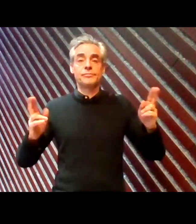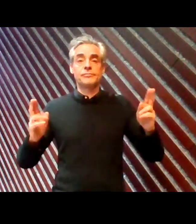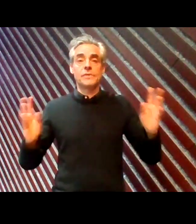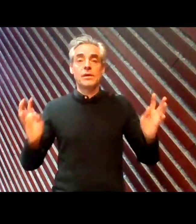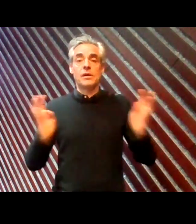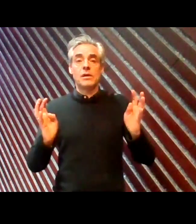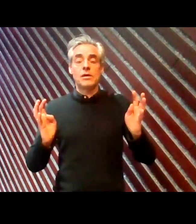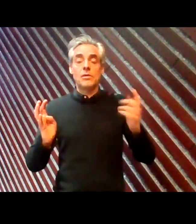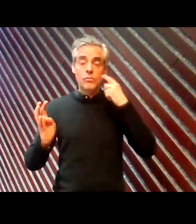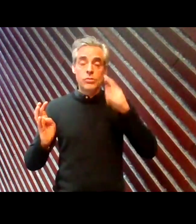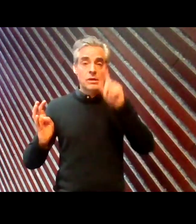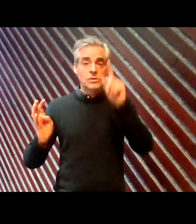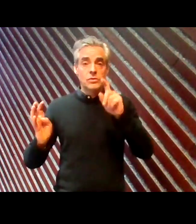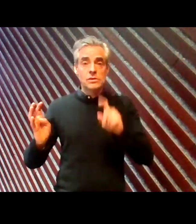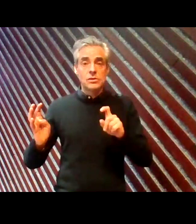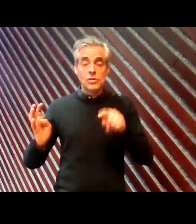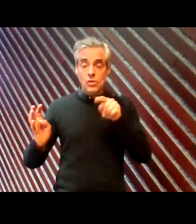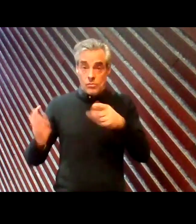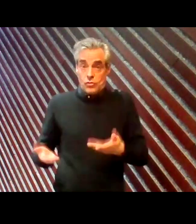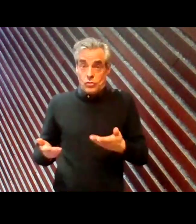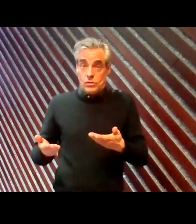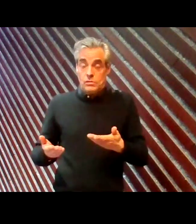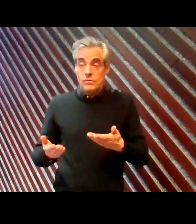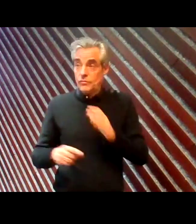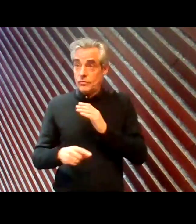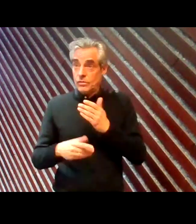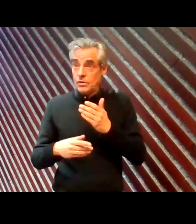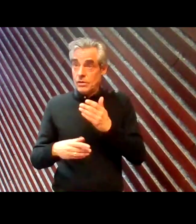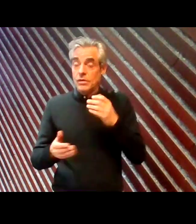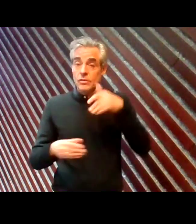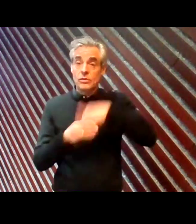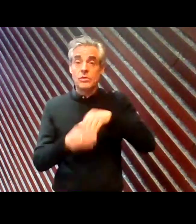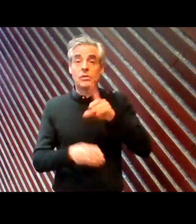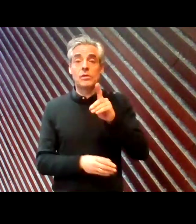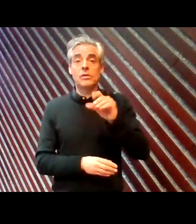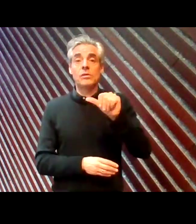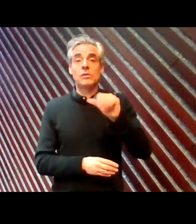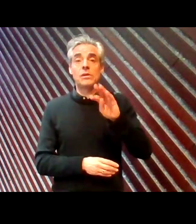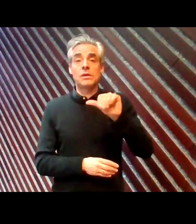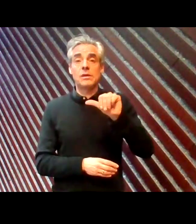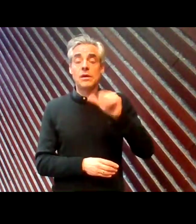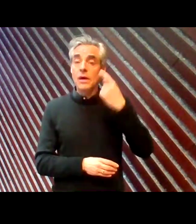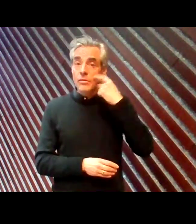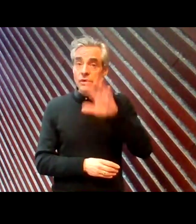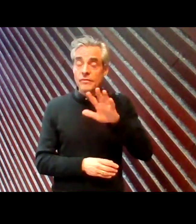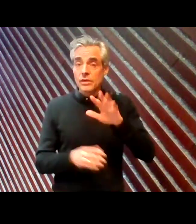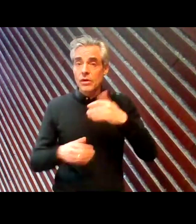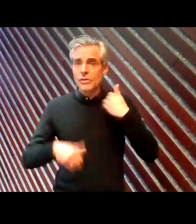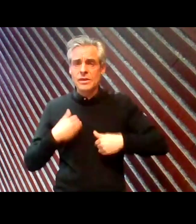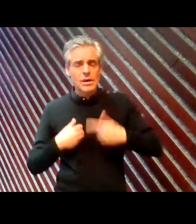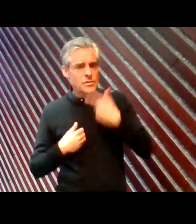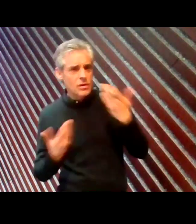pouvoir poser des questions quand vous le faites au data pour à tout monde vous en pensez quoi vous demandez